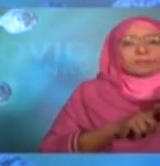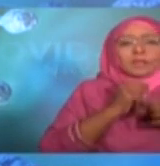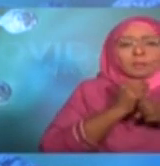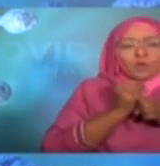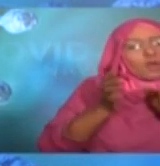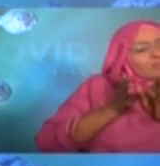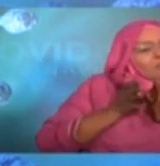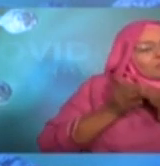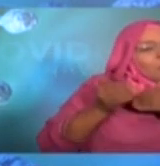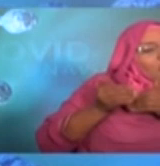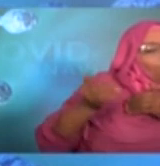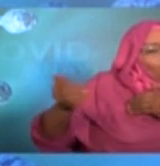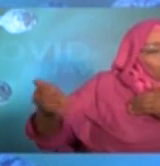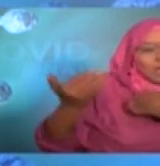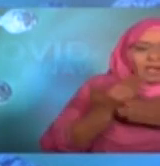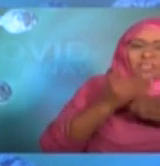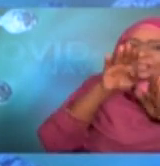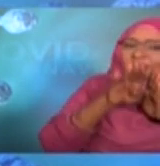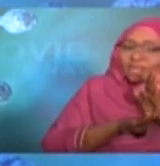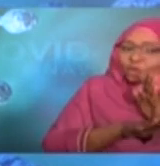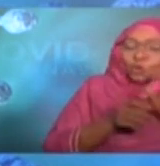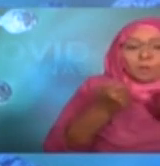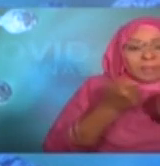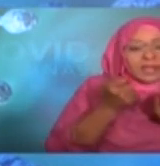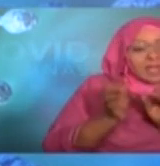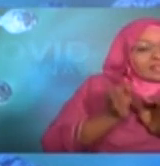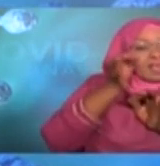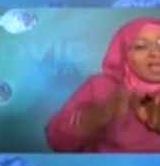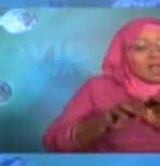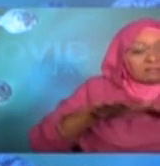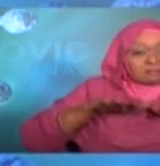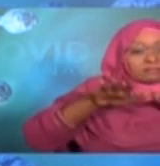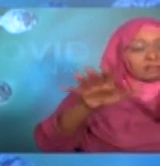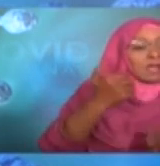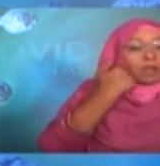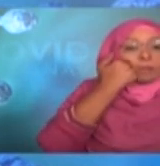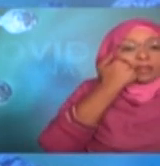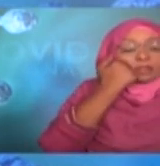حتى يقللوا من إمكانية الإصابة بفيروس كورونا.